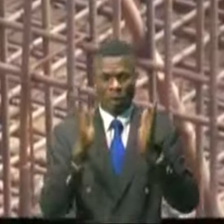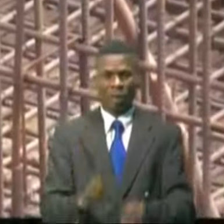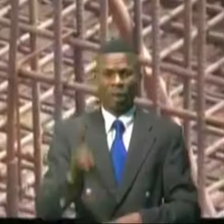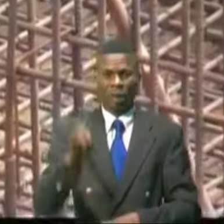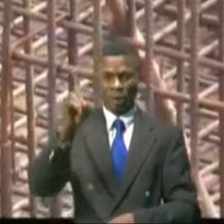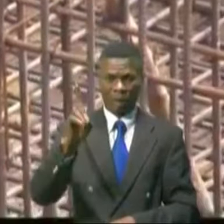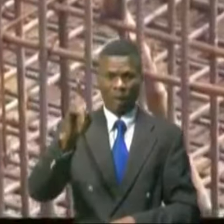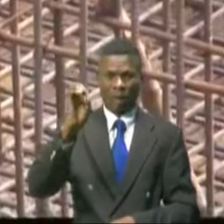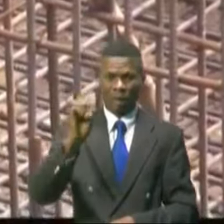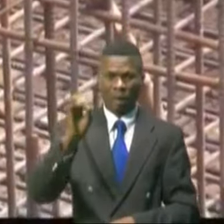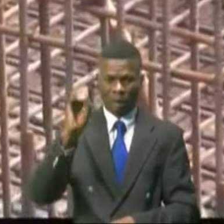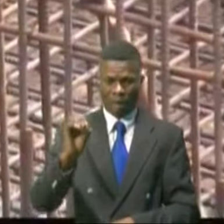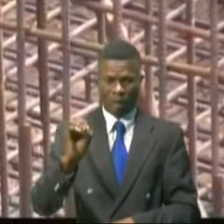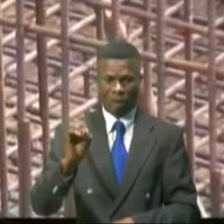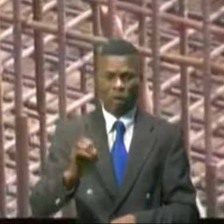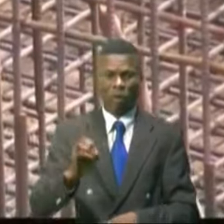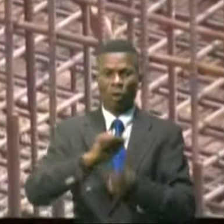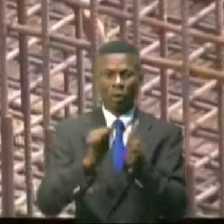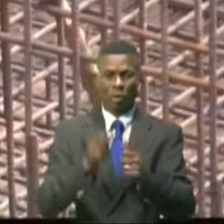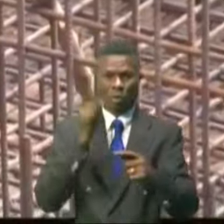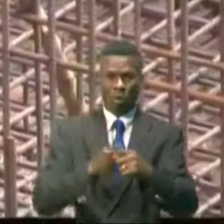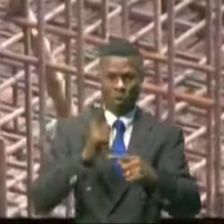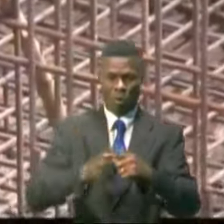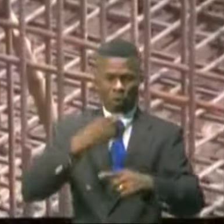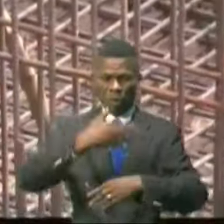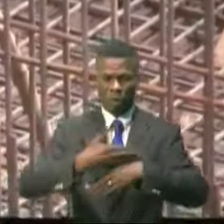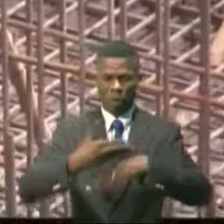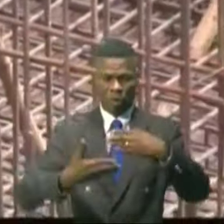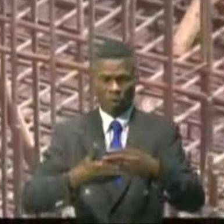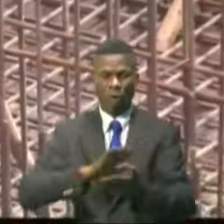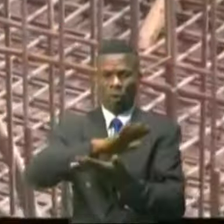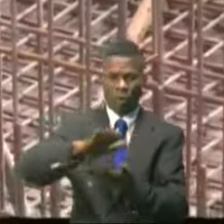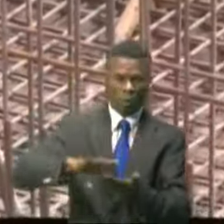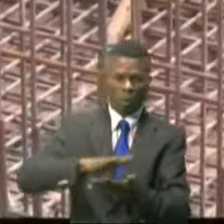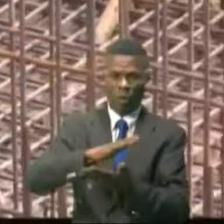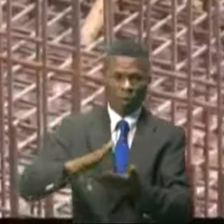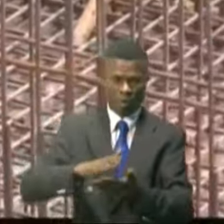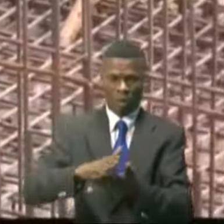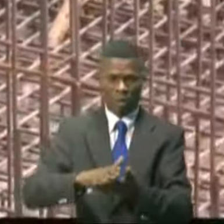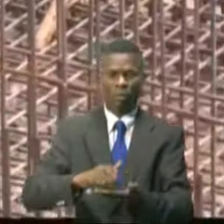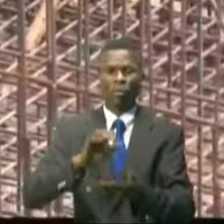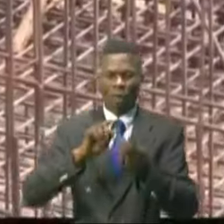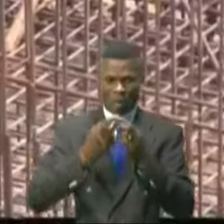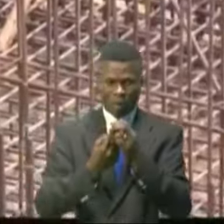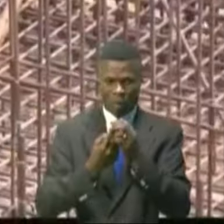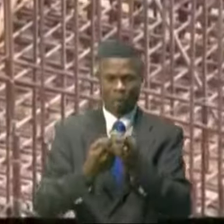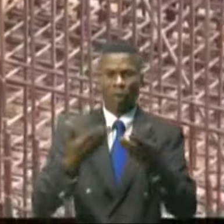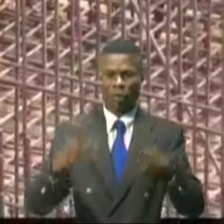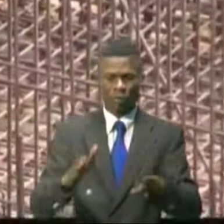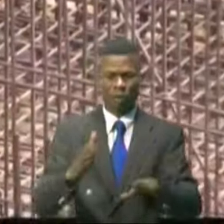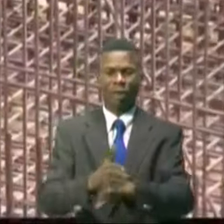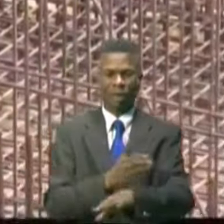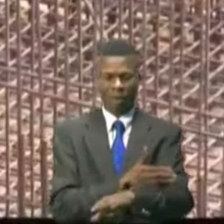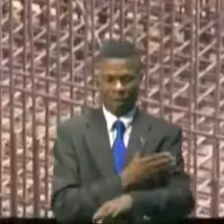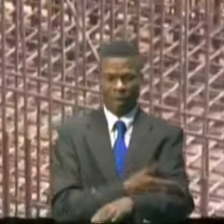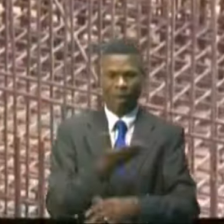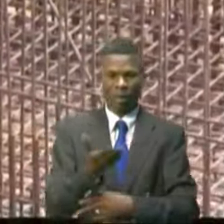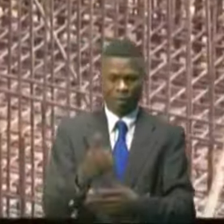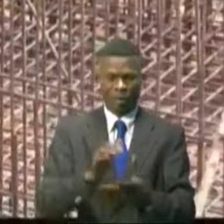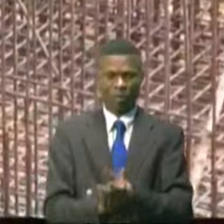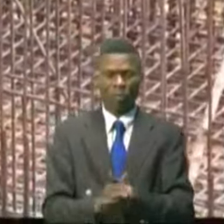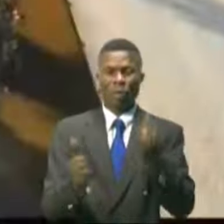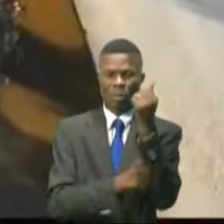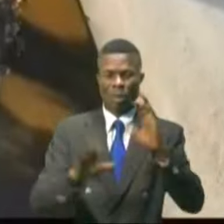travaux des ferraillages du pont cadre et du bétonnage du radier de ces ponts évoluent normalement. Les usagers